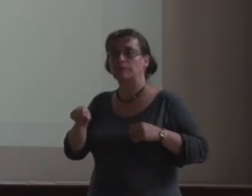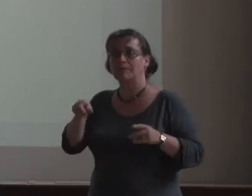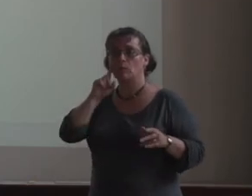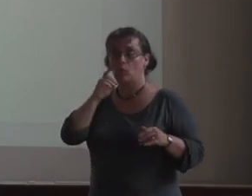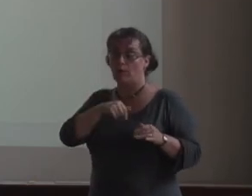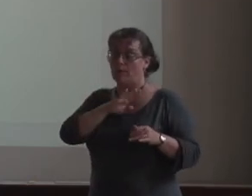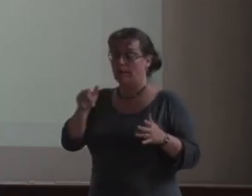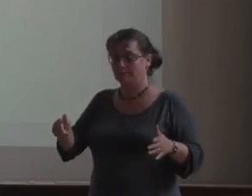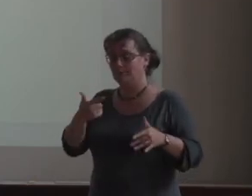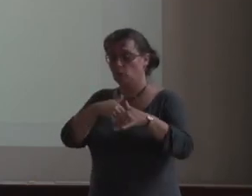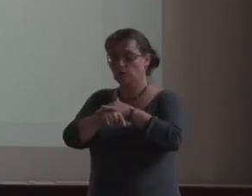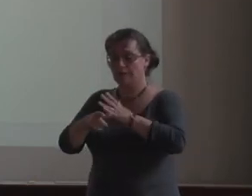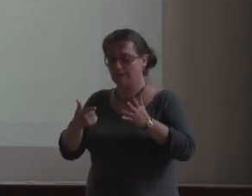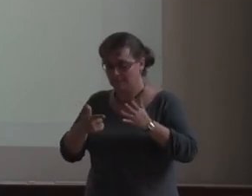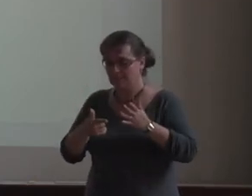présenter juste après.